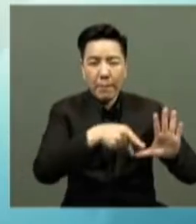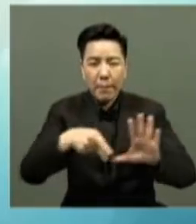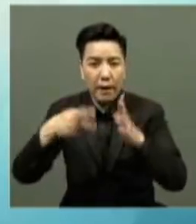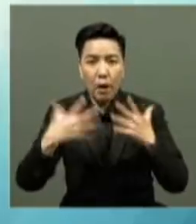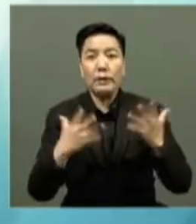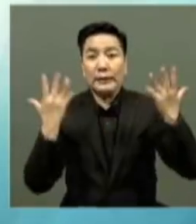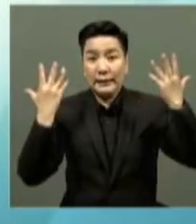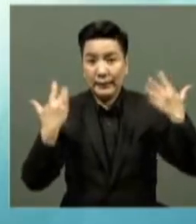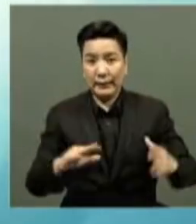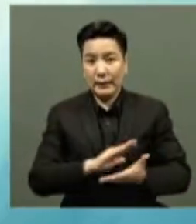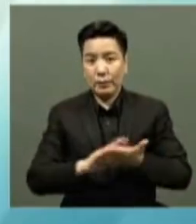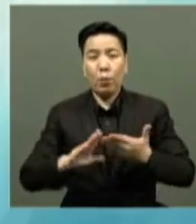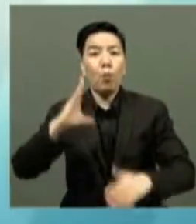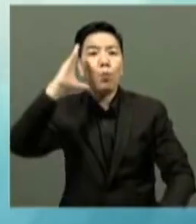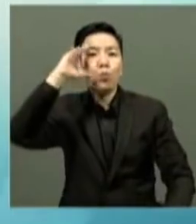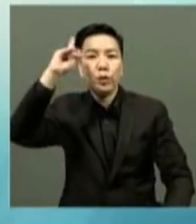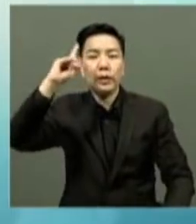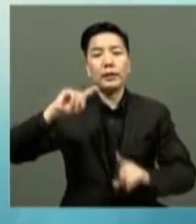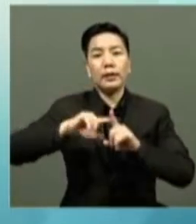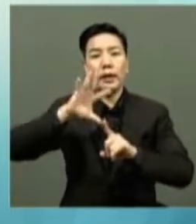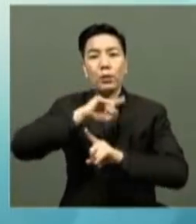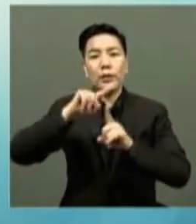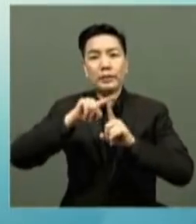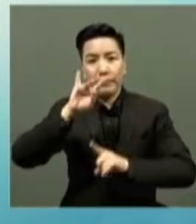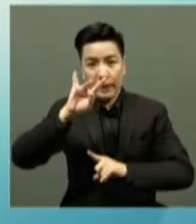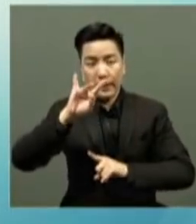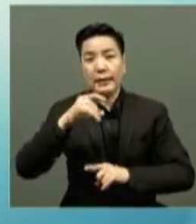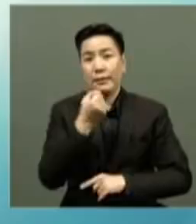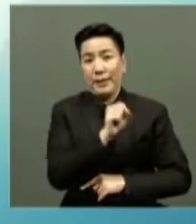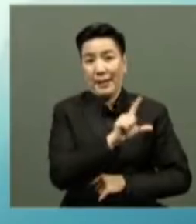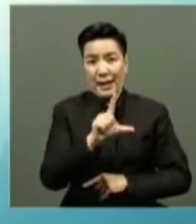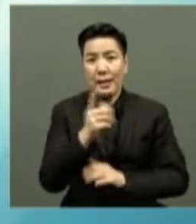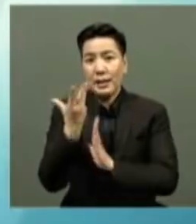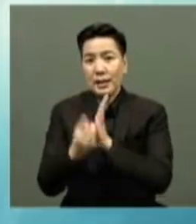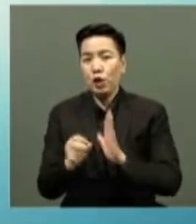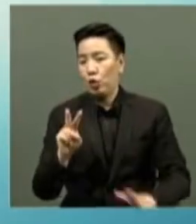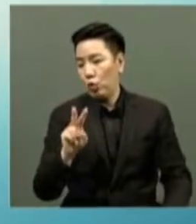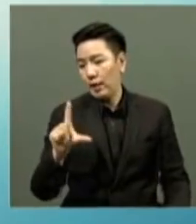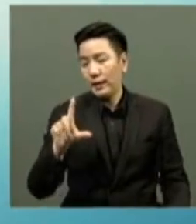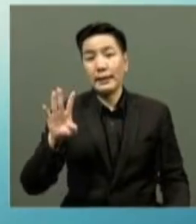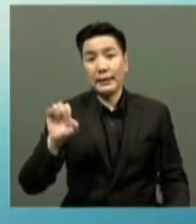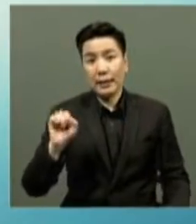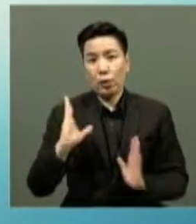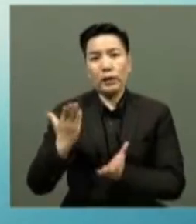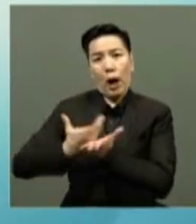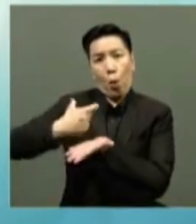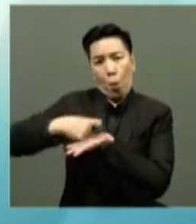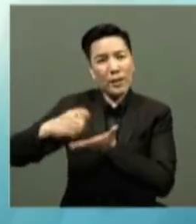ล้านคนจะมีการโอนเงินให้กับท่านเสร็จสิ้นภายในวันที่8คือวันพรุ่งนี้นะครับ 11ล้านคน 0ที่เหลืออีก 2ล้าน 4แสนคนจะมีการโอนเงินให้เสร็จสิ้นภายในสัปดาห์หน้านะครับเพราะฉะนั้นตรง